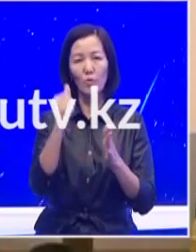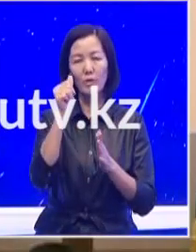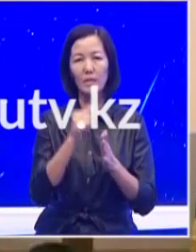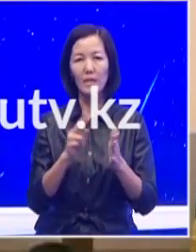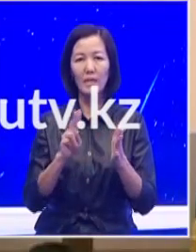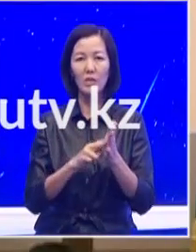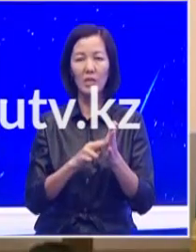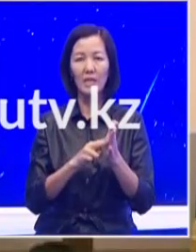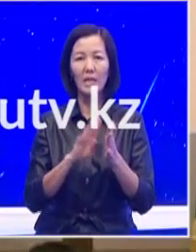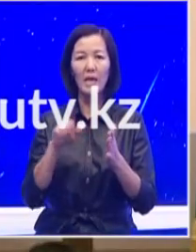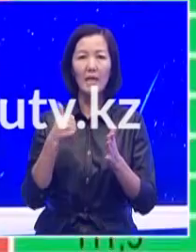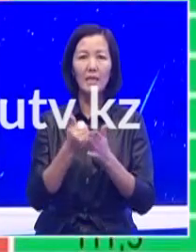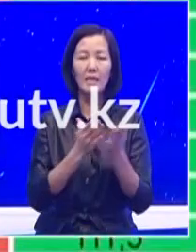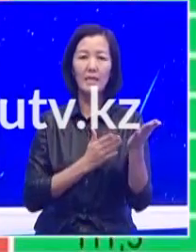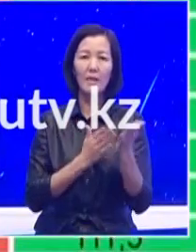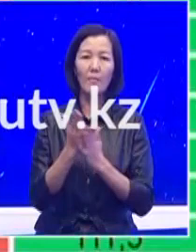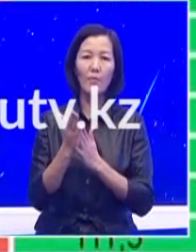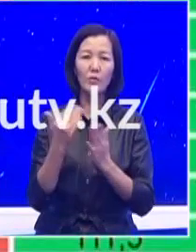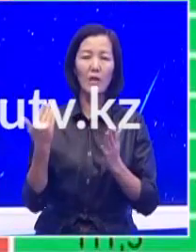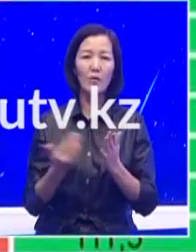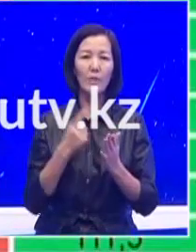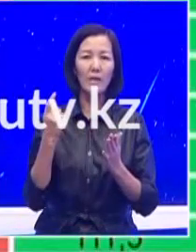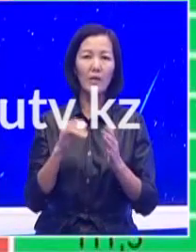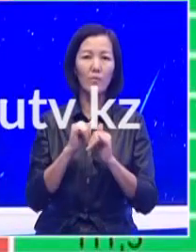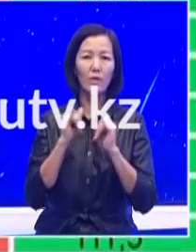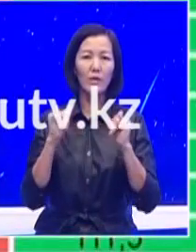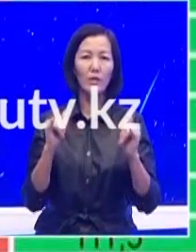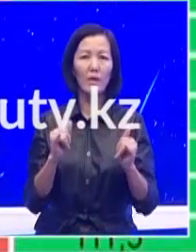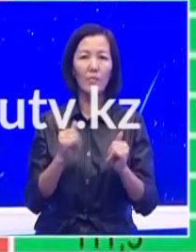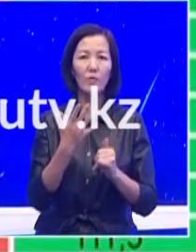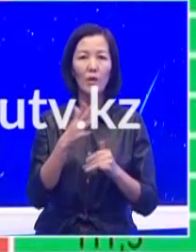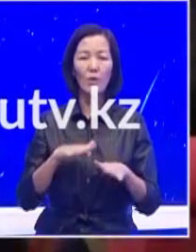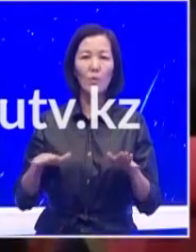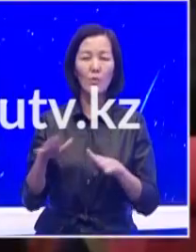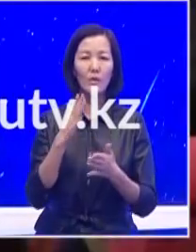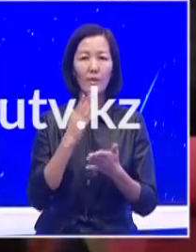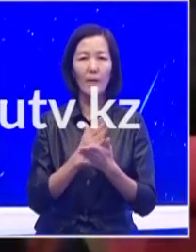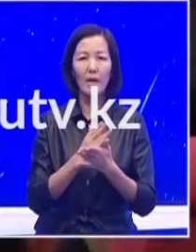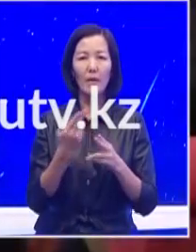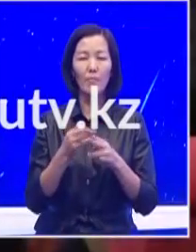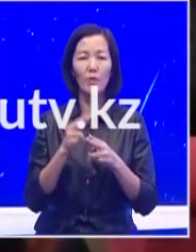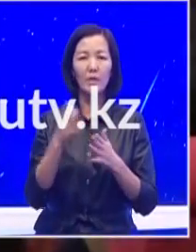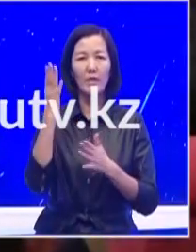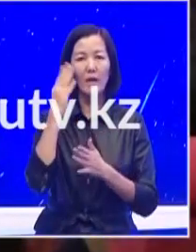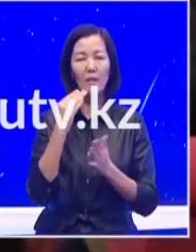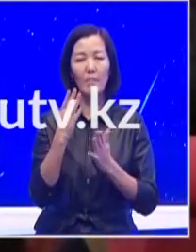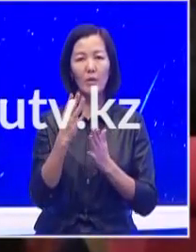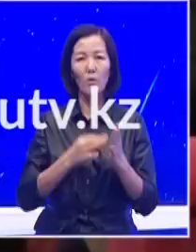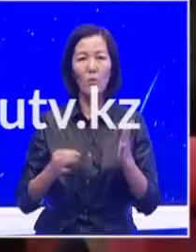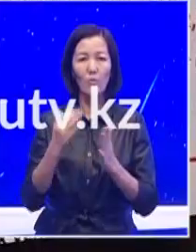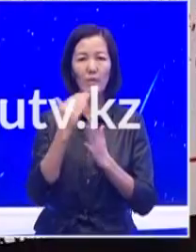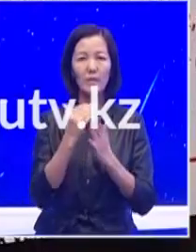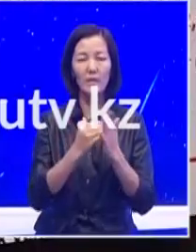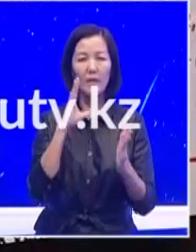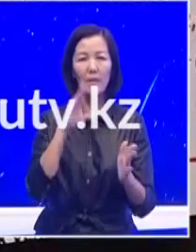негізгі макро көрсеткіштер бойынша әлеуметтік экономикалық дамудың өсуі еліміздің 5 өңірінде байқалған. Бұл қатарда Алматы облысы